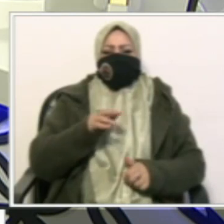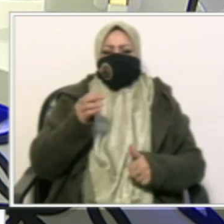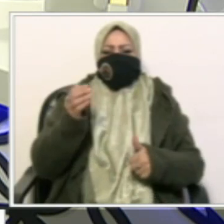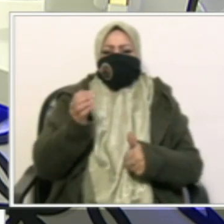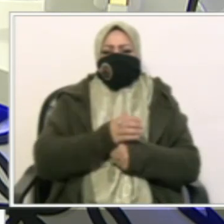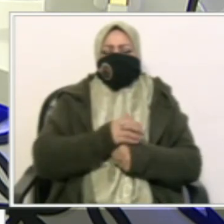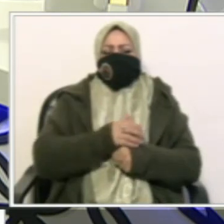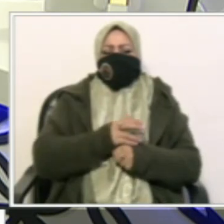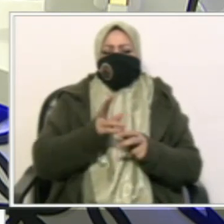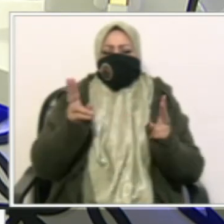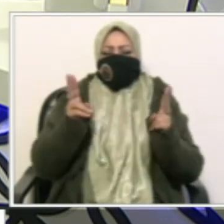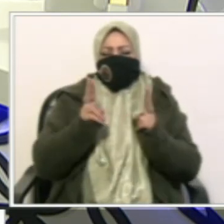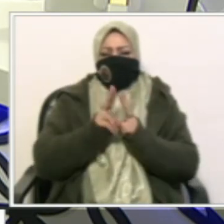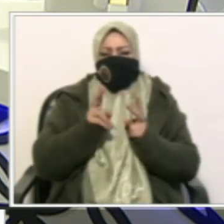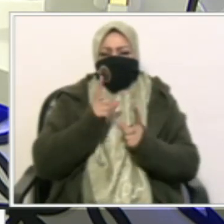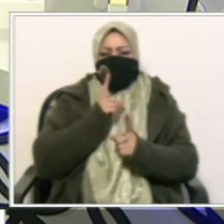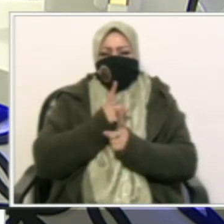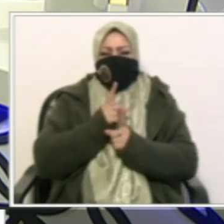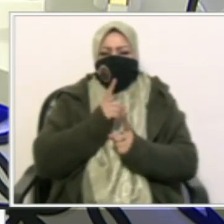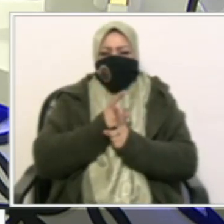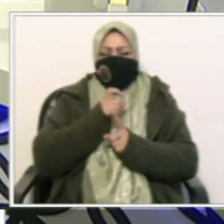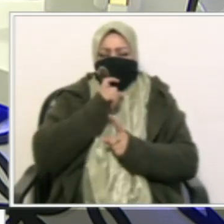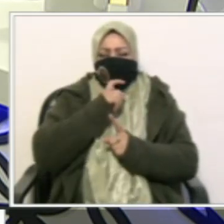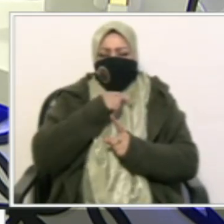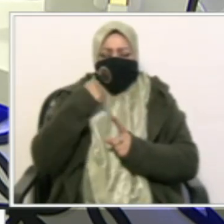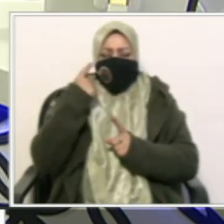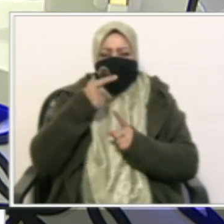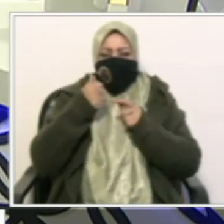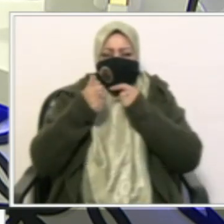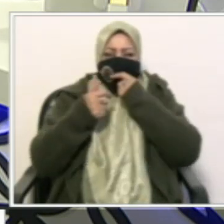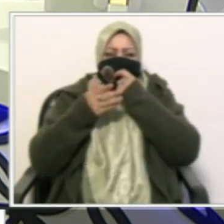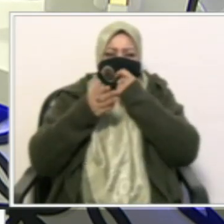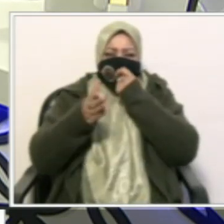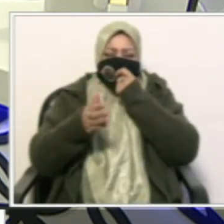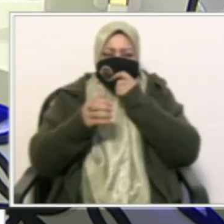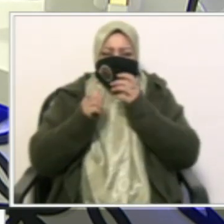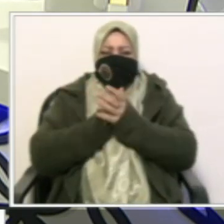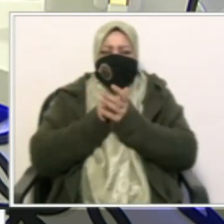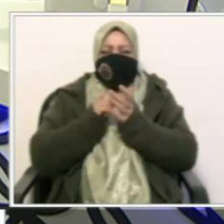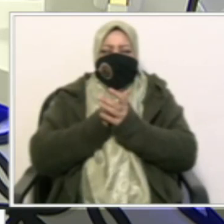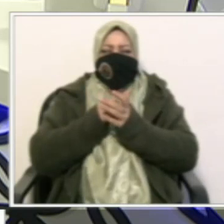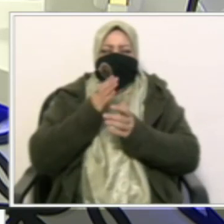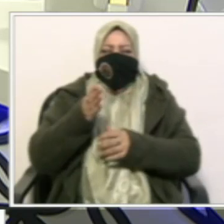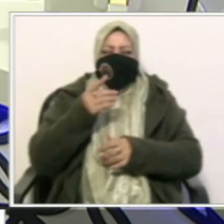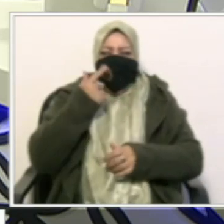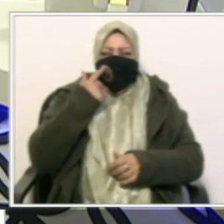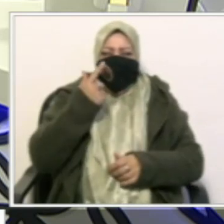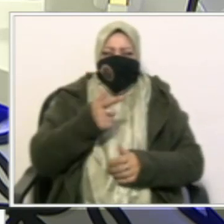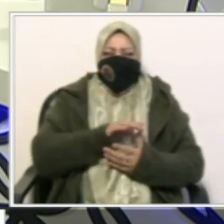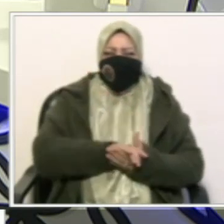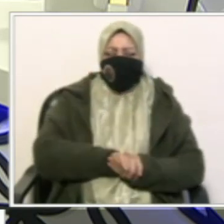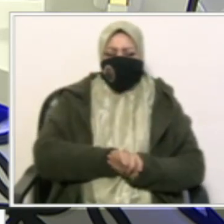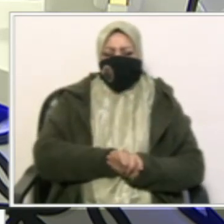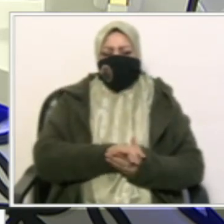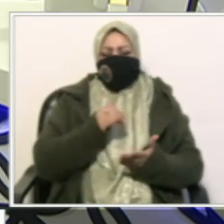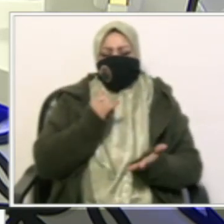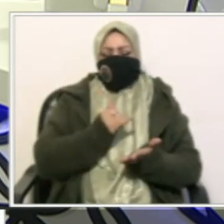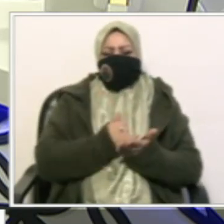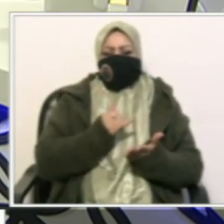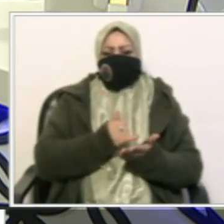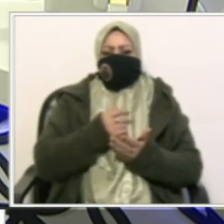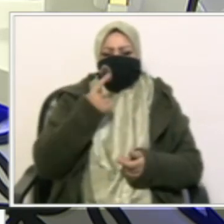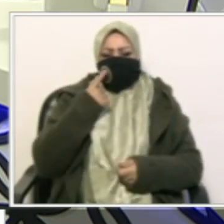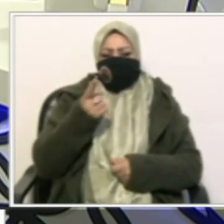انت طبعا بيقولوا لك تفتح انت الموال الشرعيه الظاهره هذه واضحه كالشعر والراس والعين وكذا والرجل والحركات